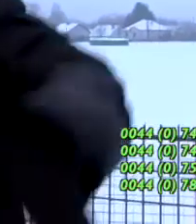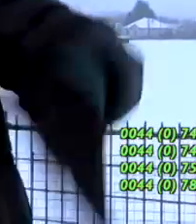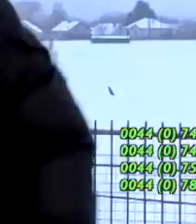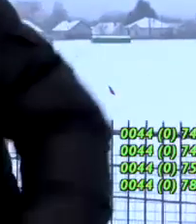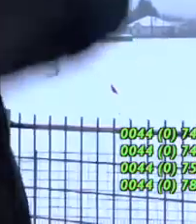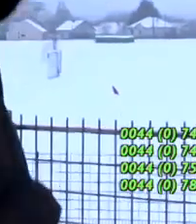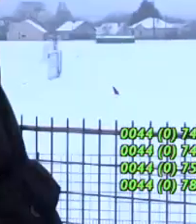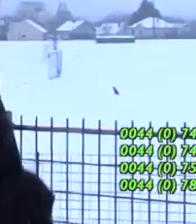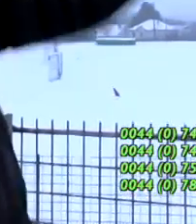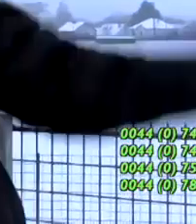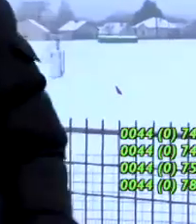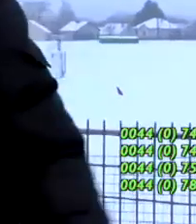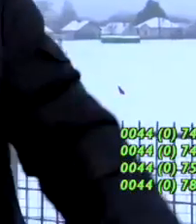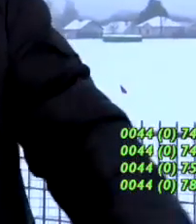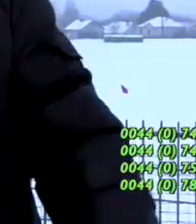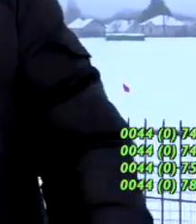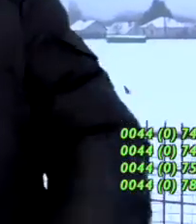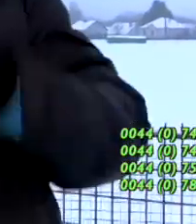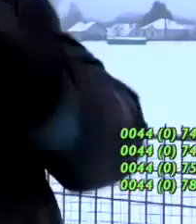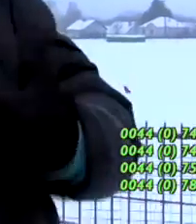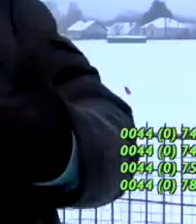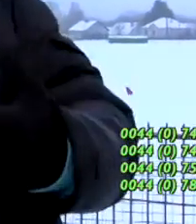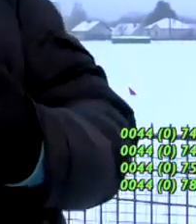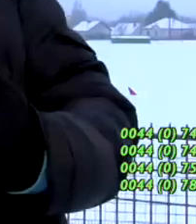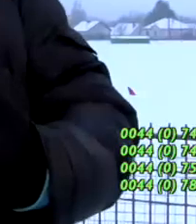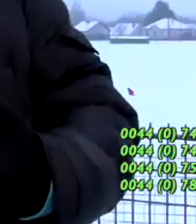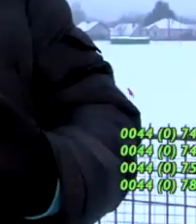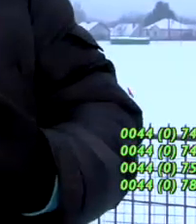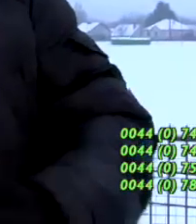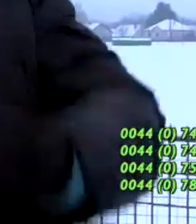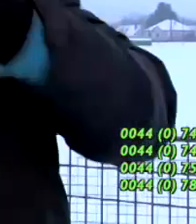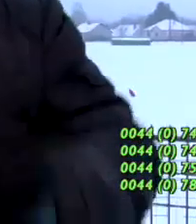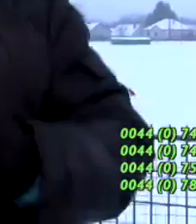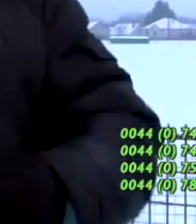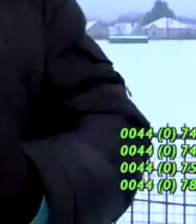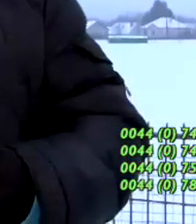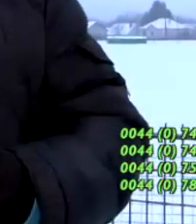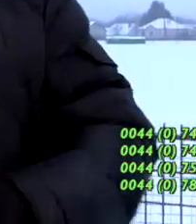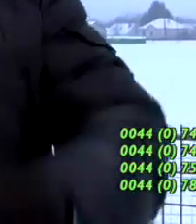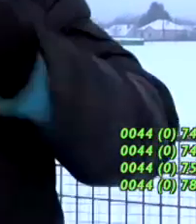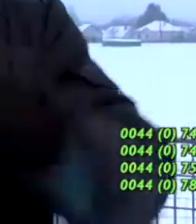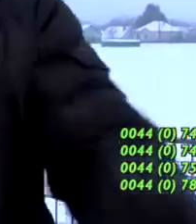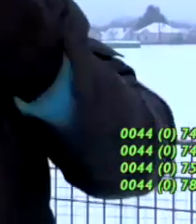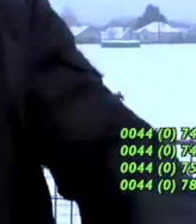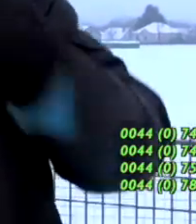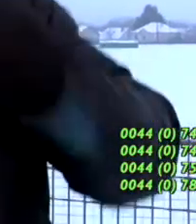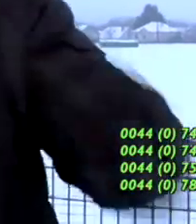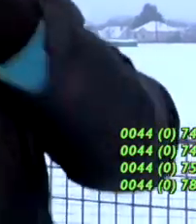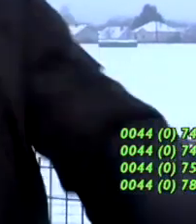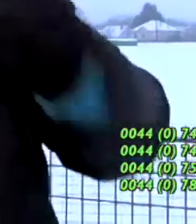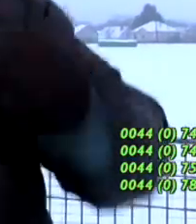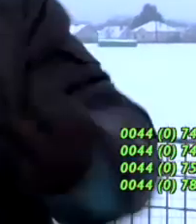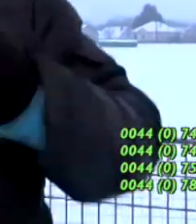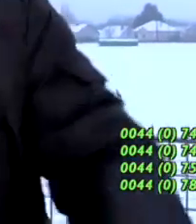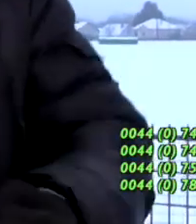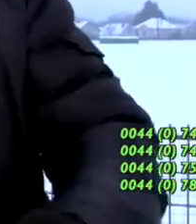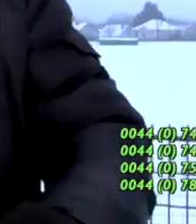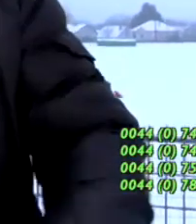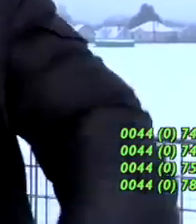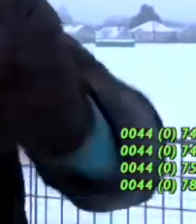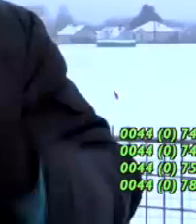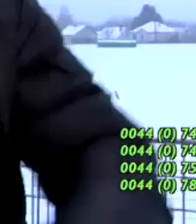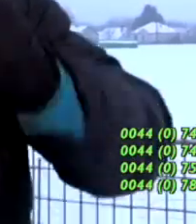boye. O tina poche voyager na ngokeno partout lingi. Na bouquet ya Sepela TV. Sepela TV. Même ma biso nengozo même biso wana